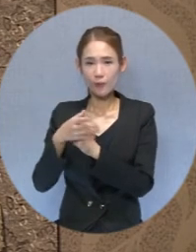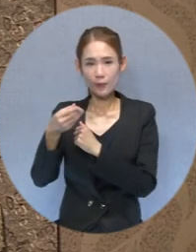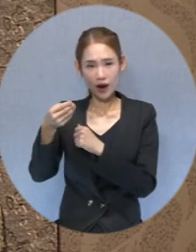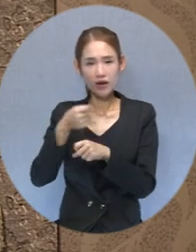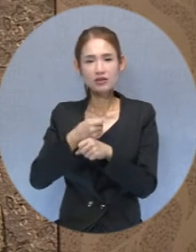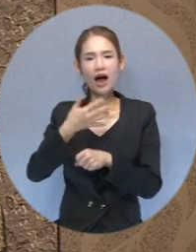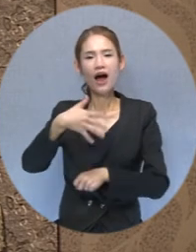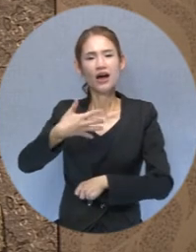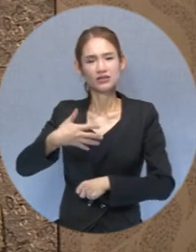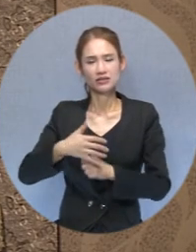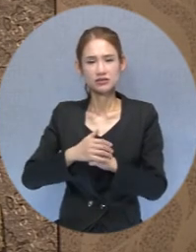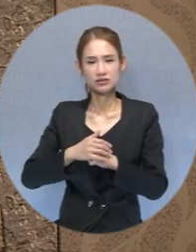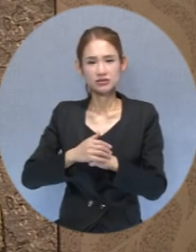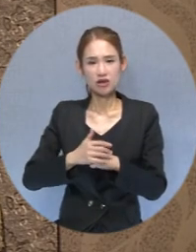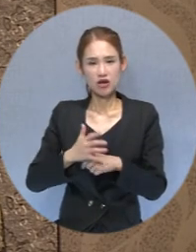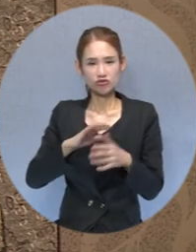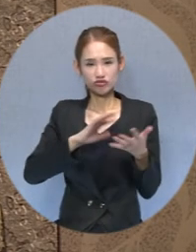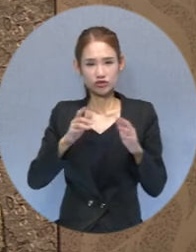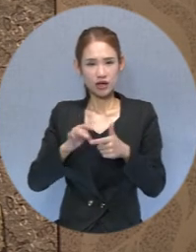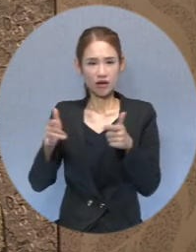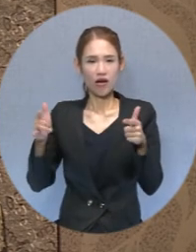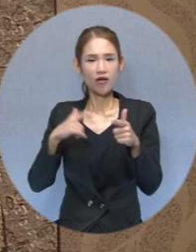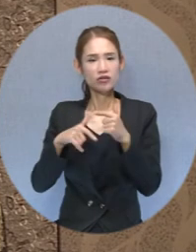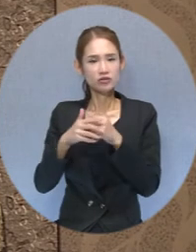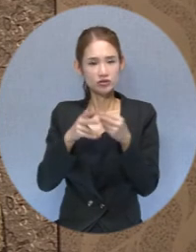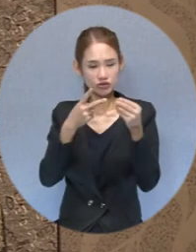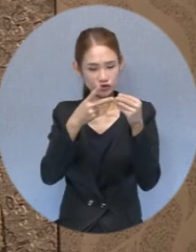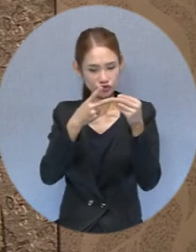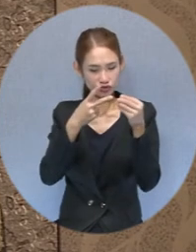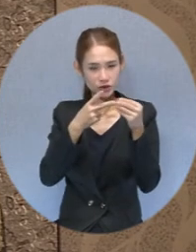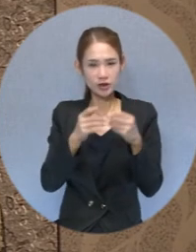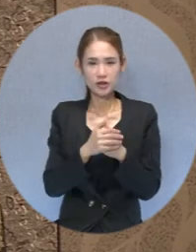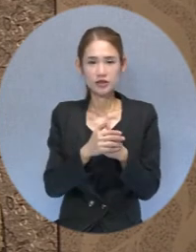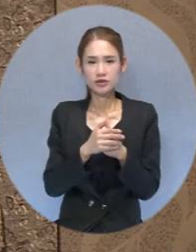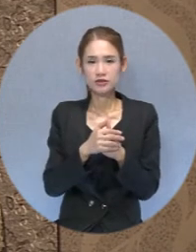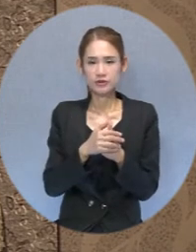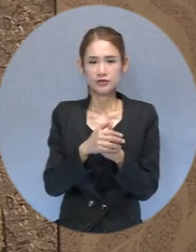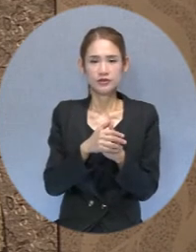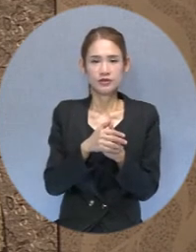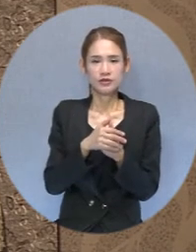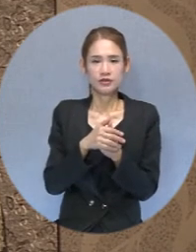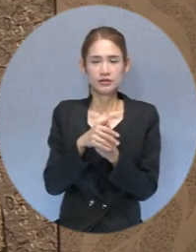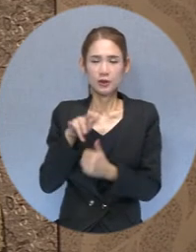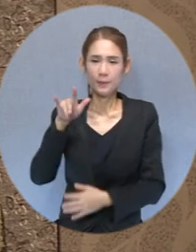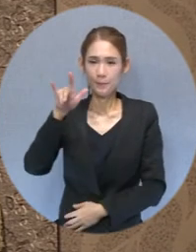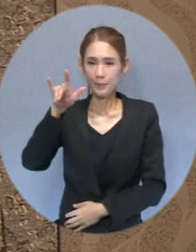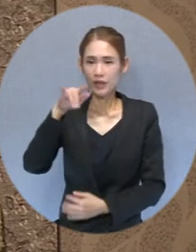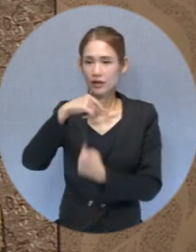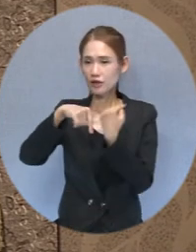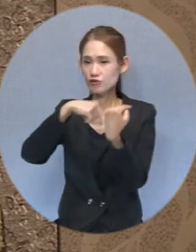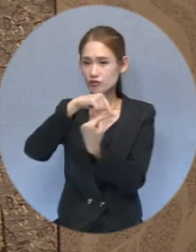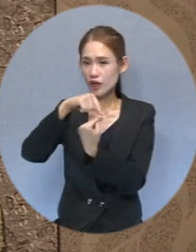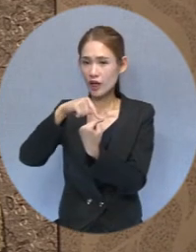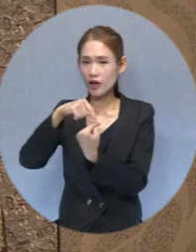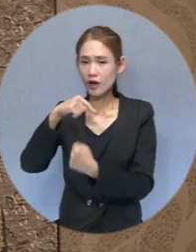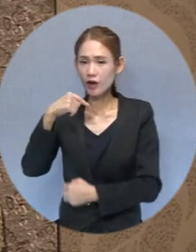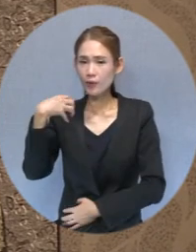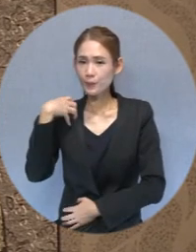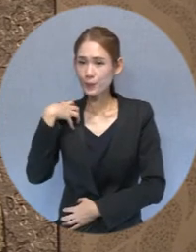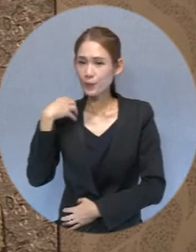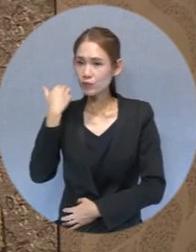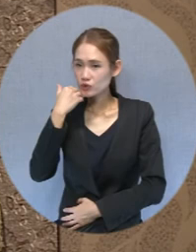안 가고 있고 더 국제선을 늘린다. 두 번째는 이 비행기를 운행하는